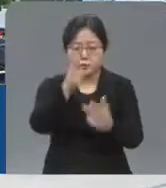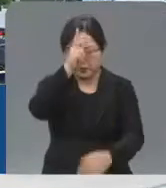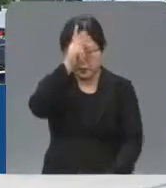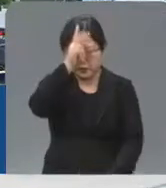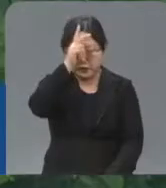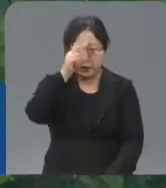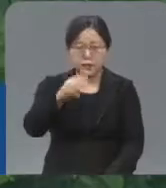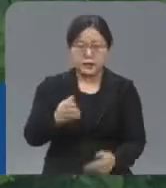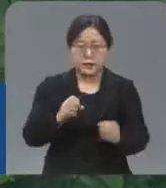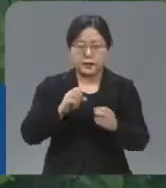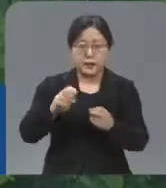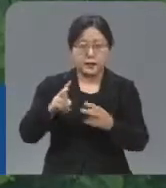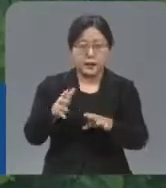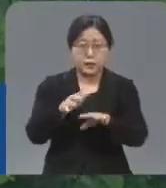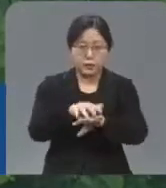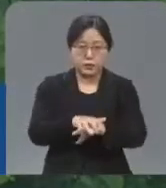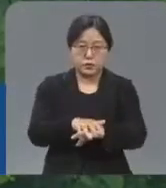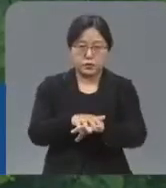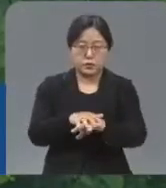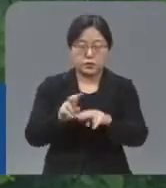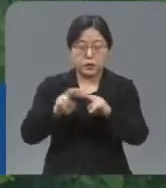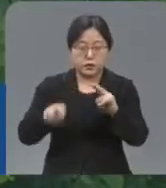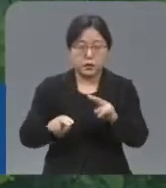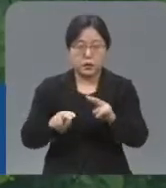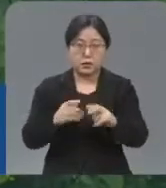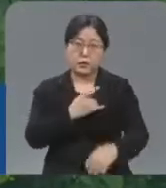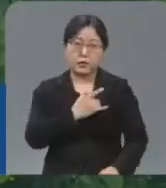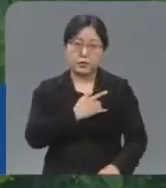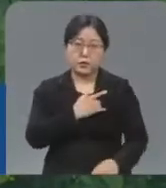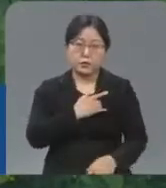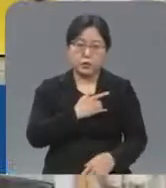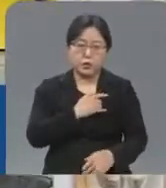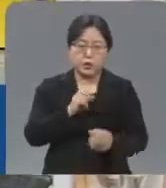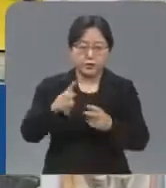북부경찰서는 택배 노조가 노조를 탈퇴한 택배기사의